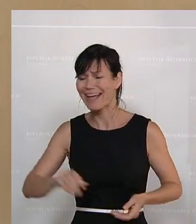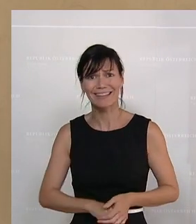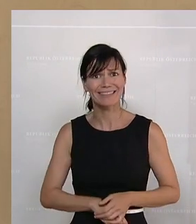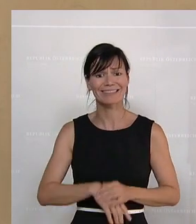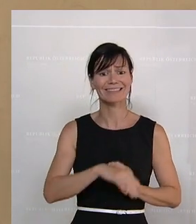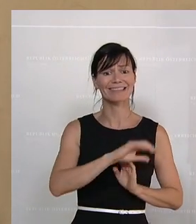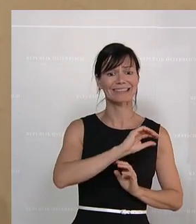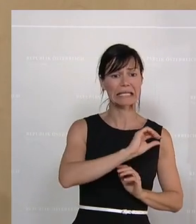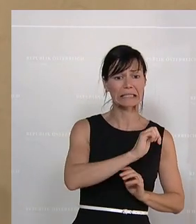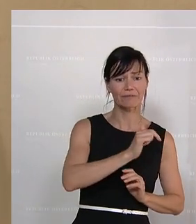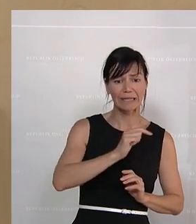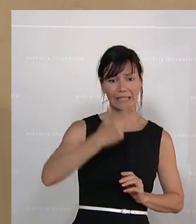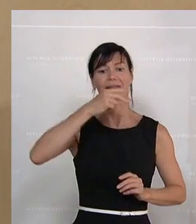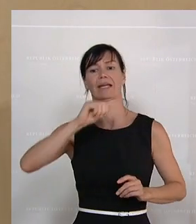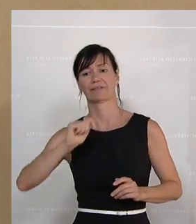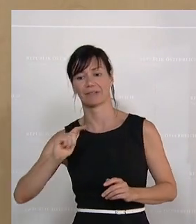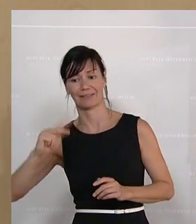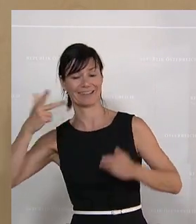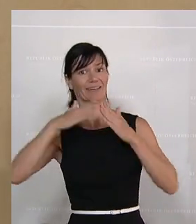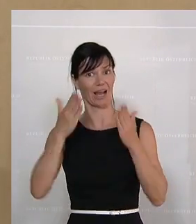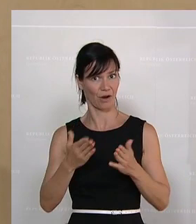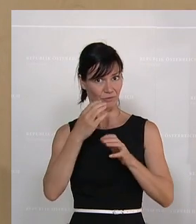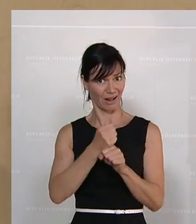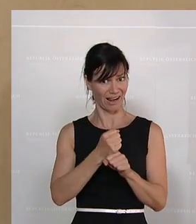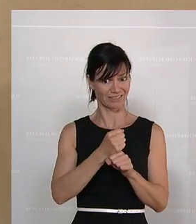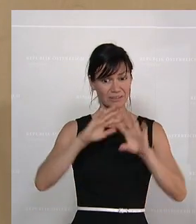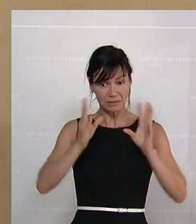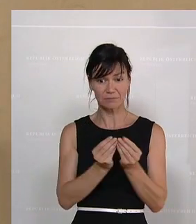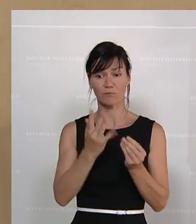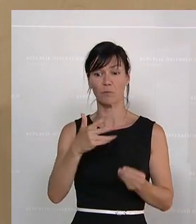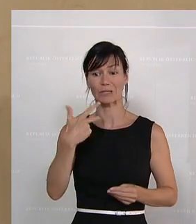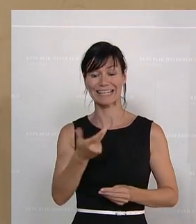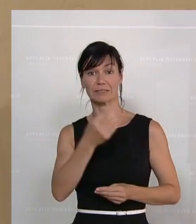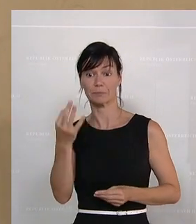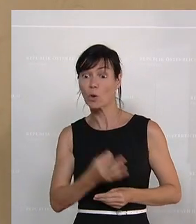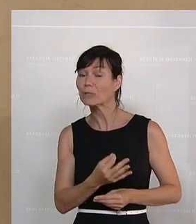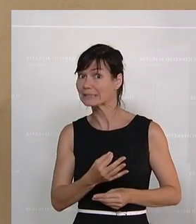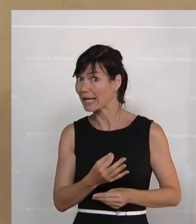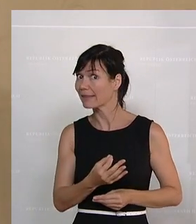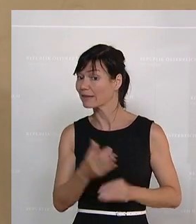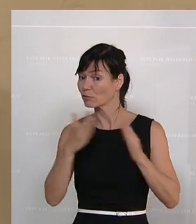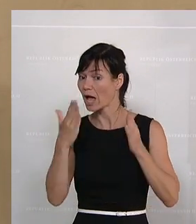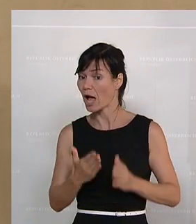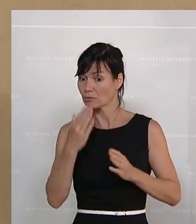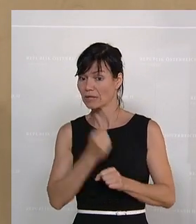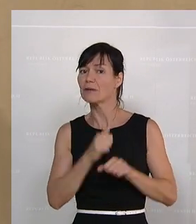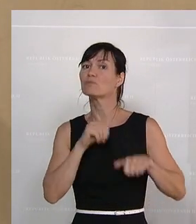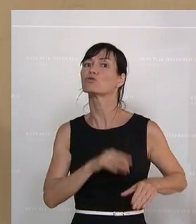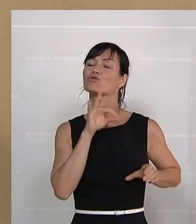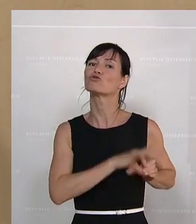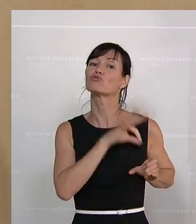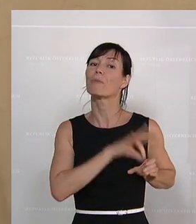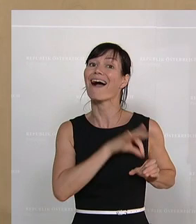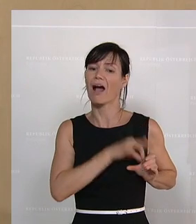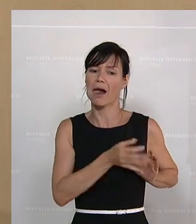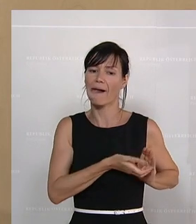35 prozent der haushalte in unserem land müssen erspartes angreifen und nicht erspartes